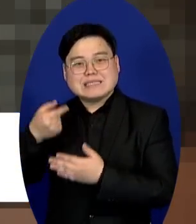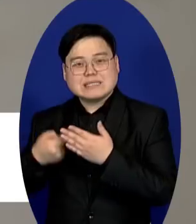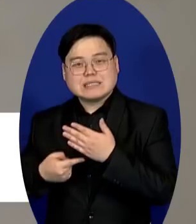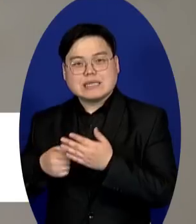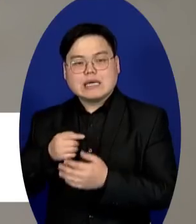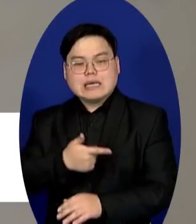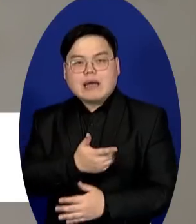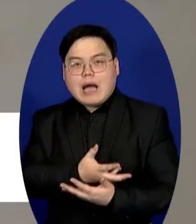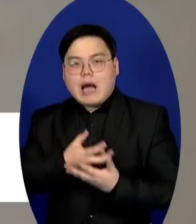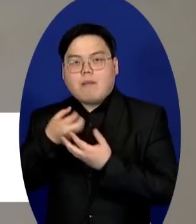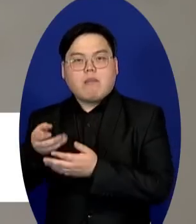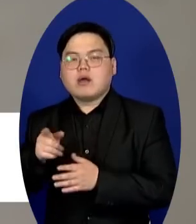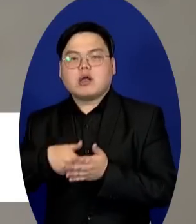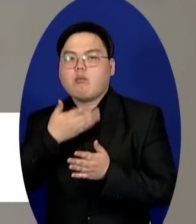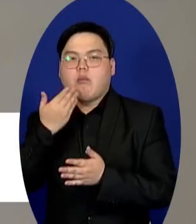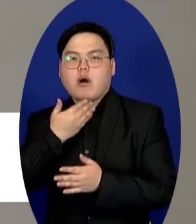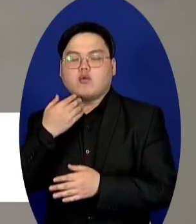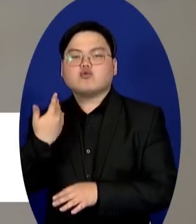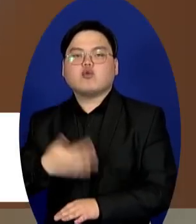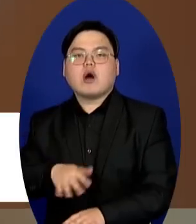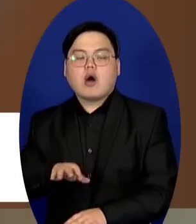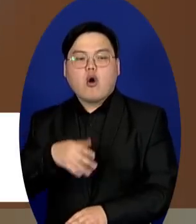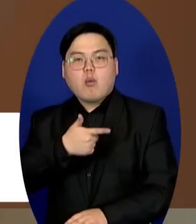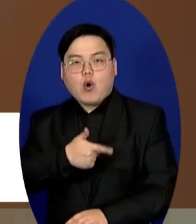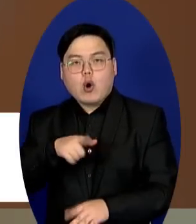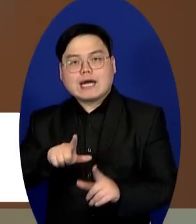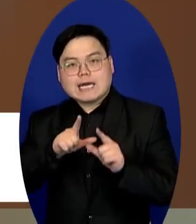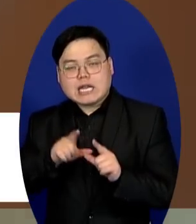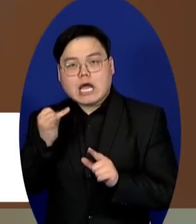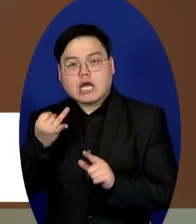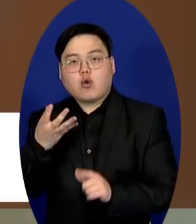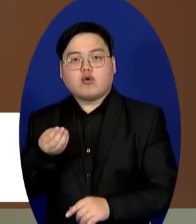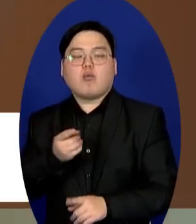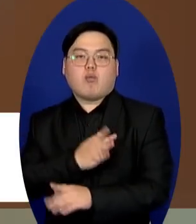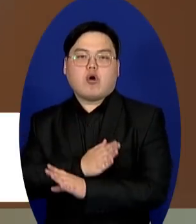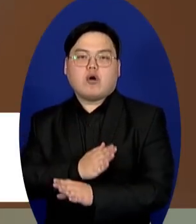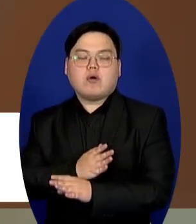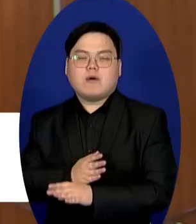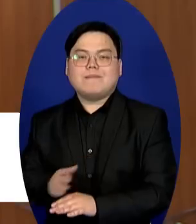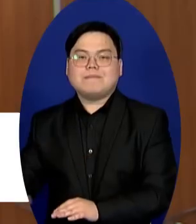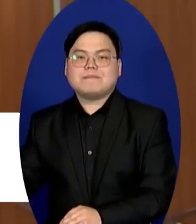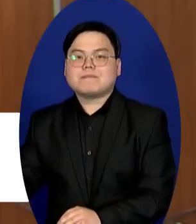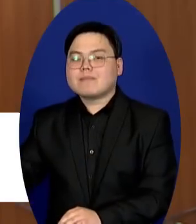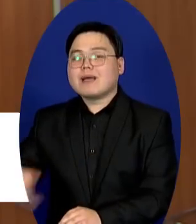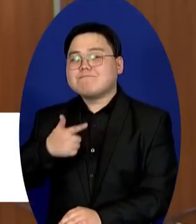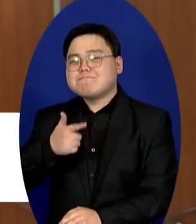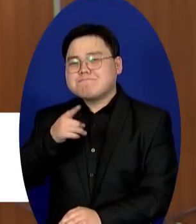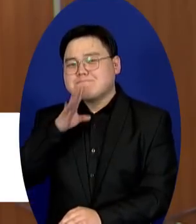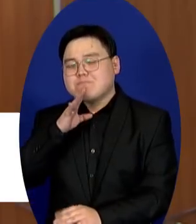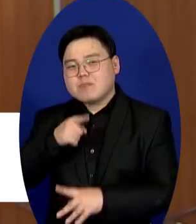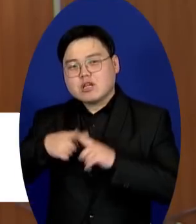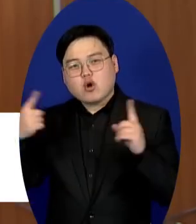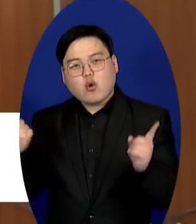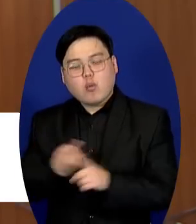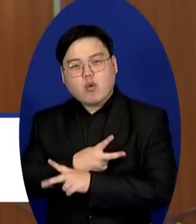юм. Бүртгүүлгээр очихдоо иргэний үнэмлэх, бууныхаа гэрчилгээтэй ирэхэд хангалттай гэж цагдаагийн байгууллагаас мэдээллээ. Галт зэвсгээр үлдгэсэн